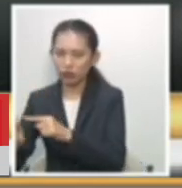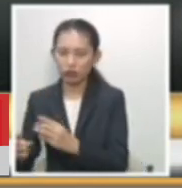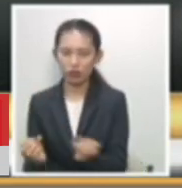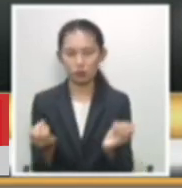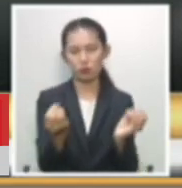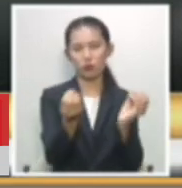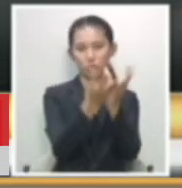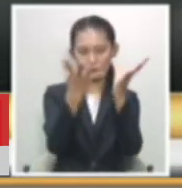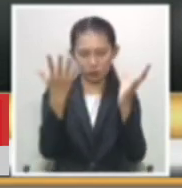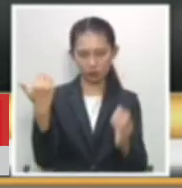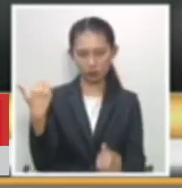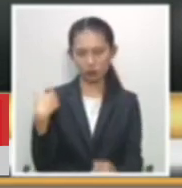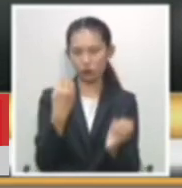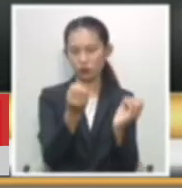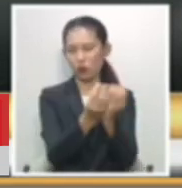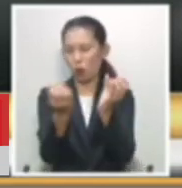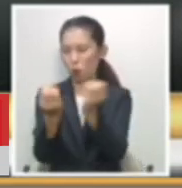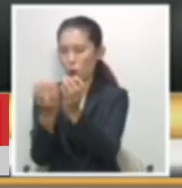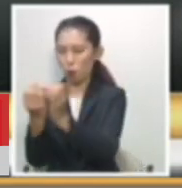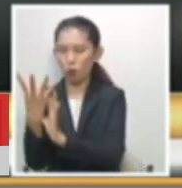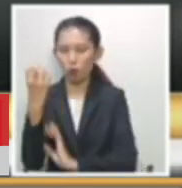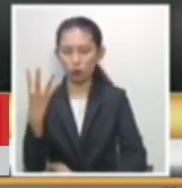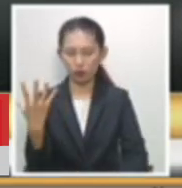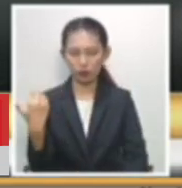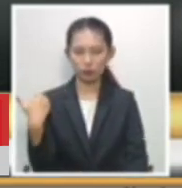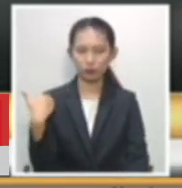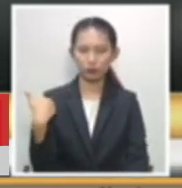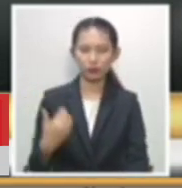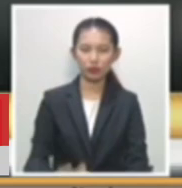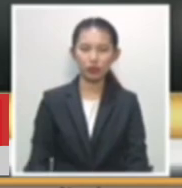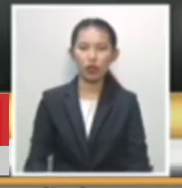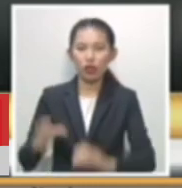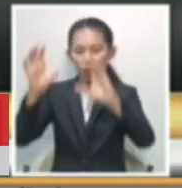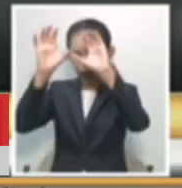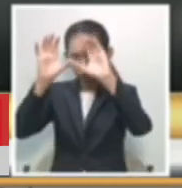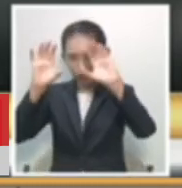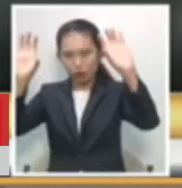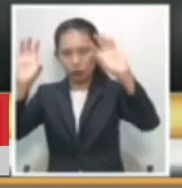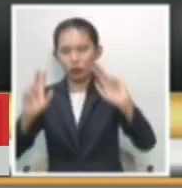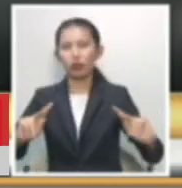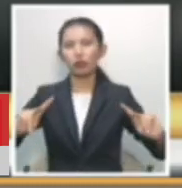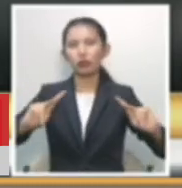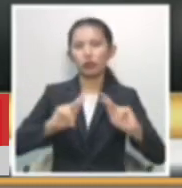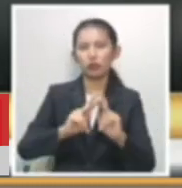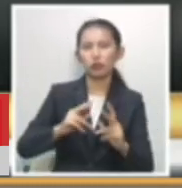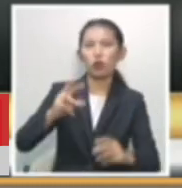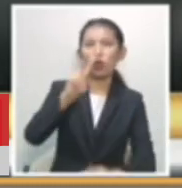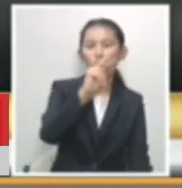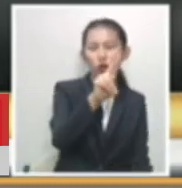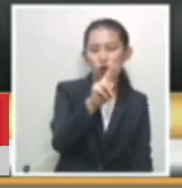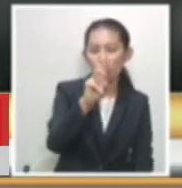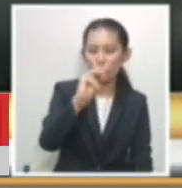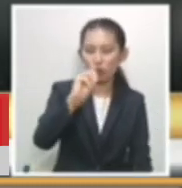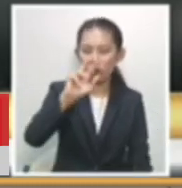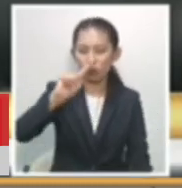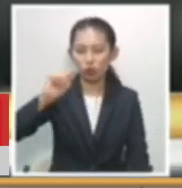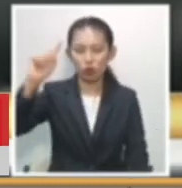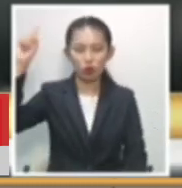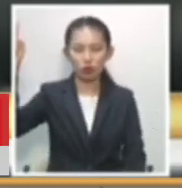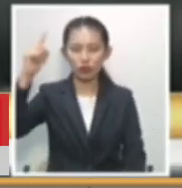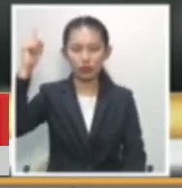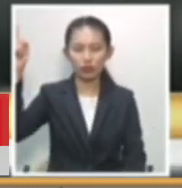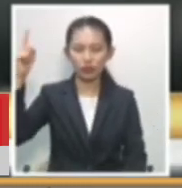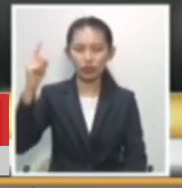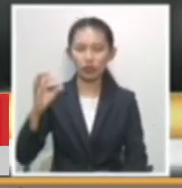างสาหัสรัฐบาลและรัฐมนตรีการท่องเที่ยวจะต้องตีโจทย์ให้ได้นะคะว่าจะเอายังไงกับสถาน